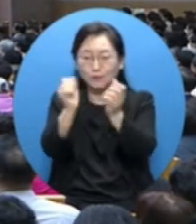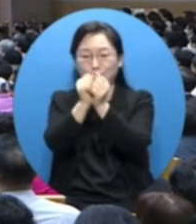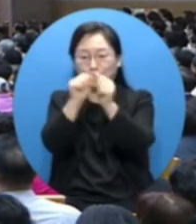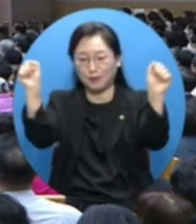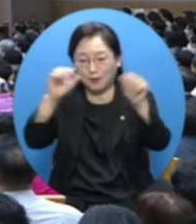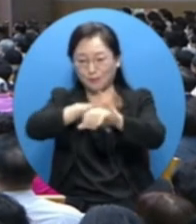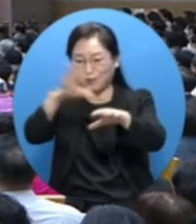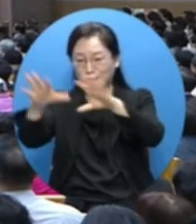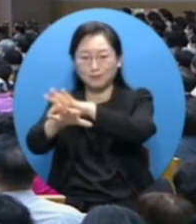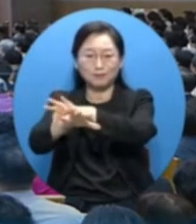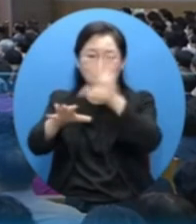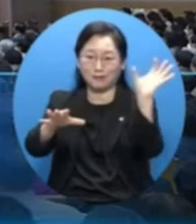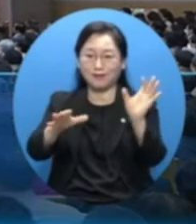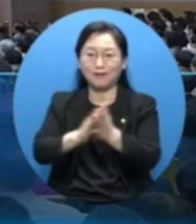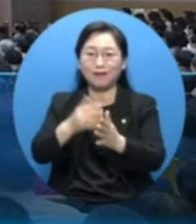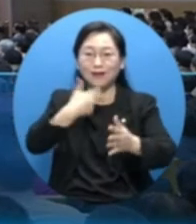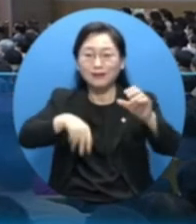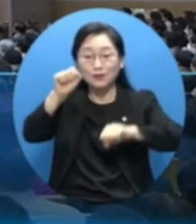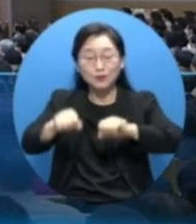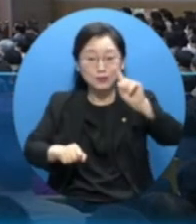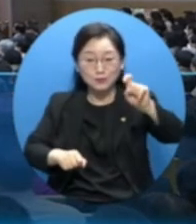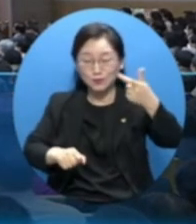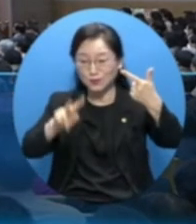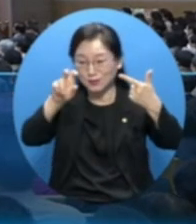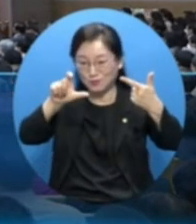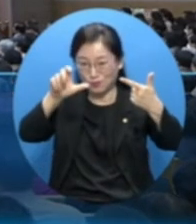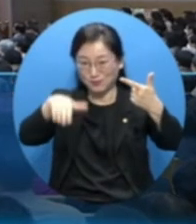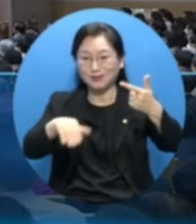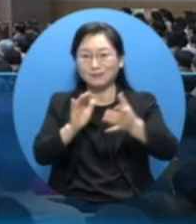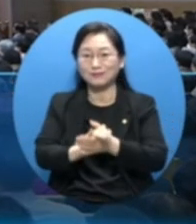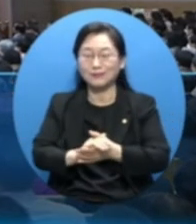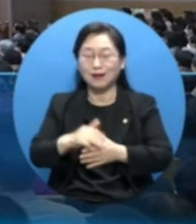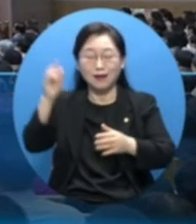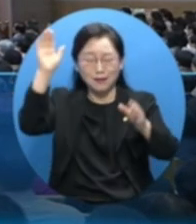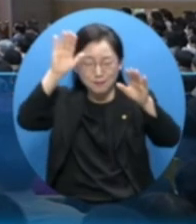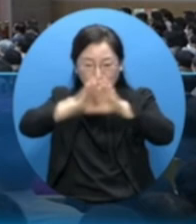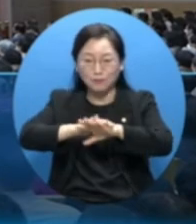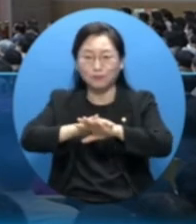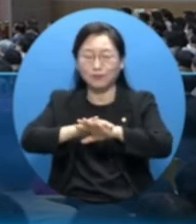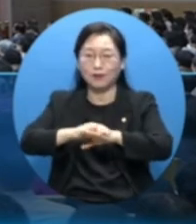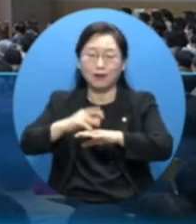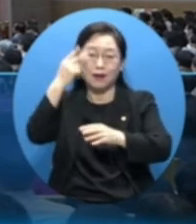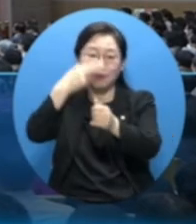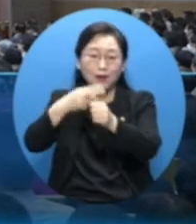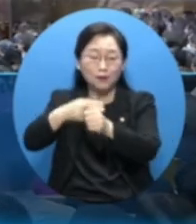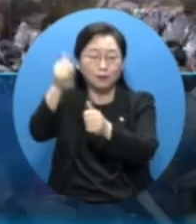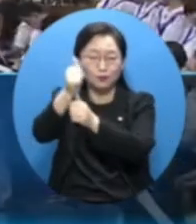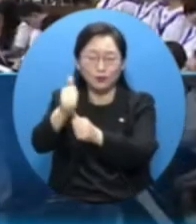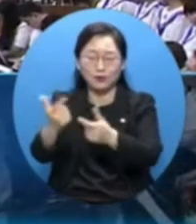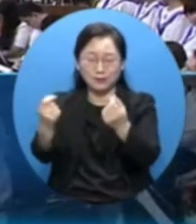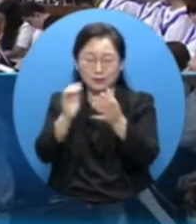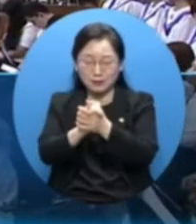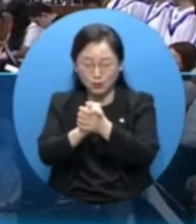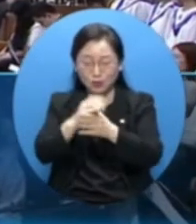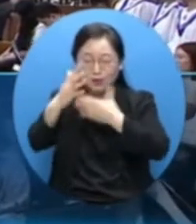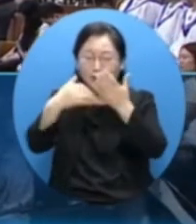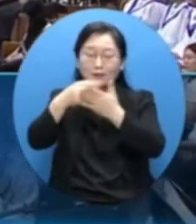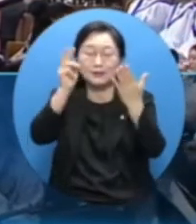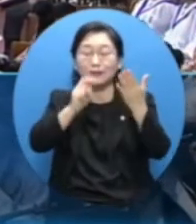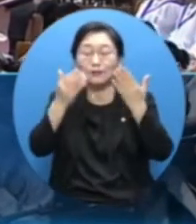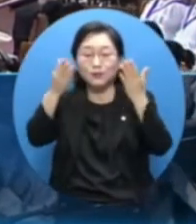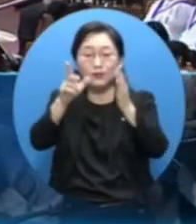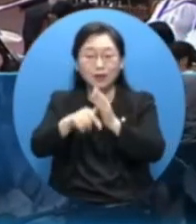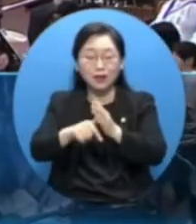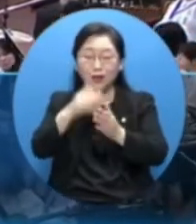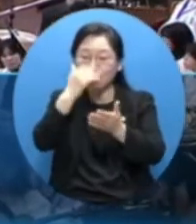풀어졌습니다. 사도행전 16장 25절 26절입니다 한밤중에 바울과 실라가 기도하고 하나님을 찬송하며